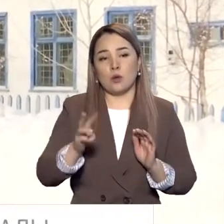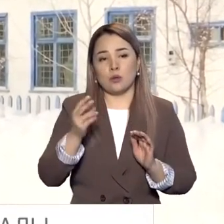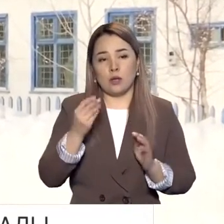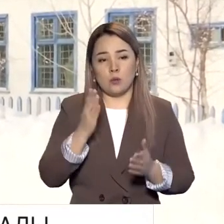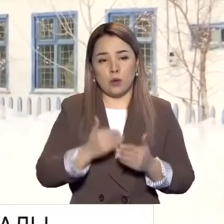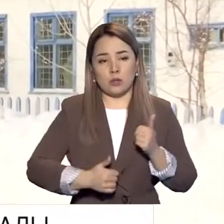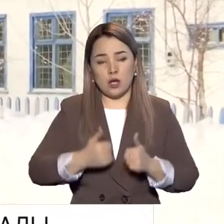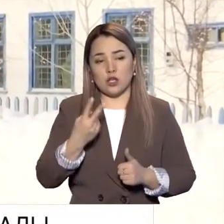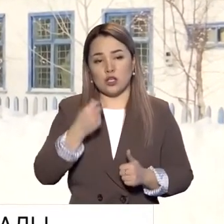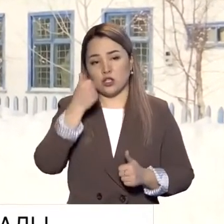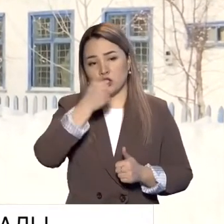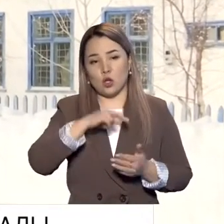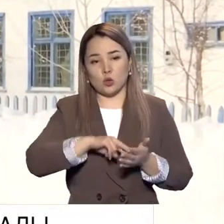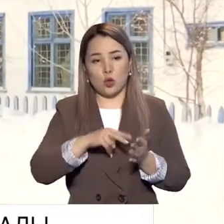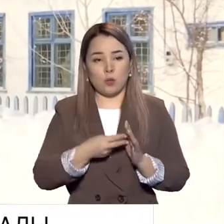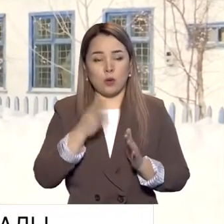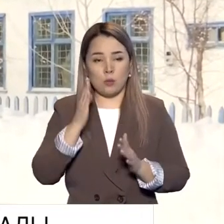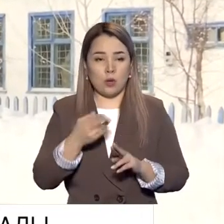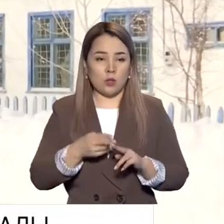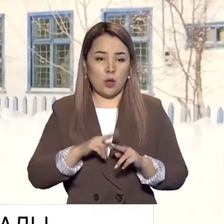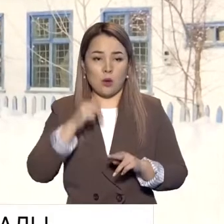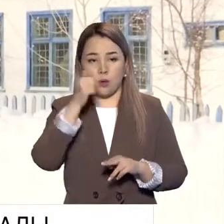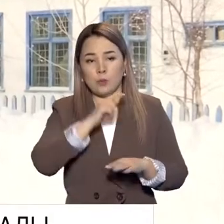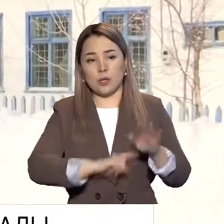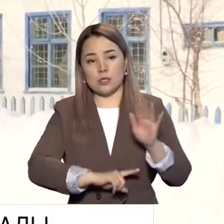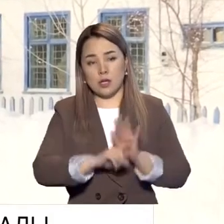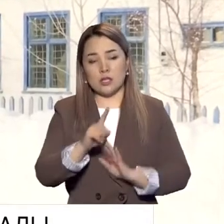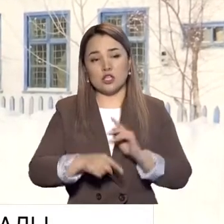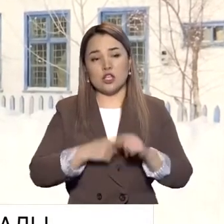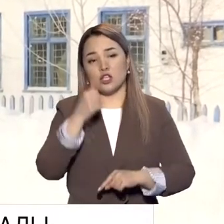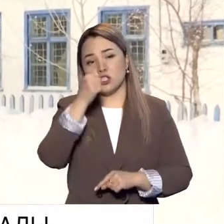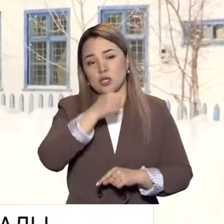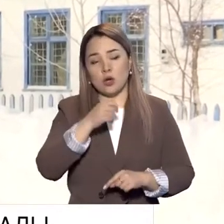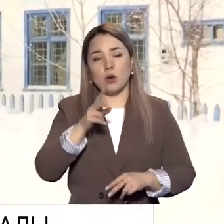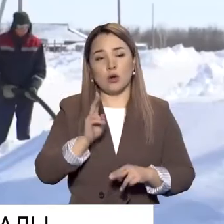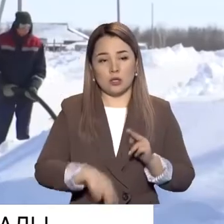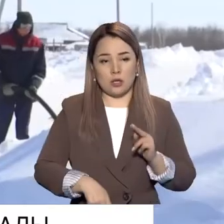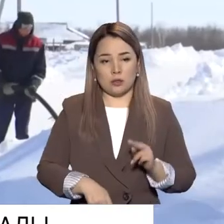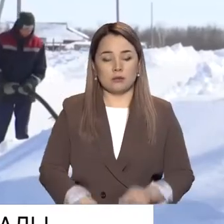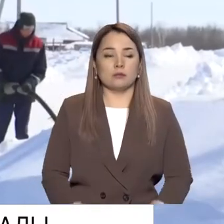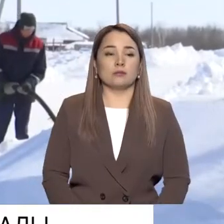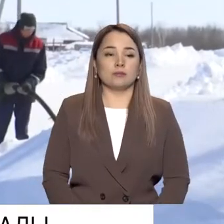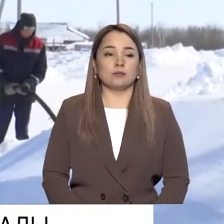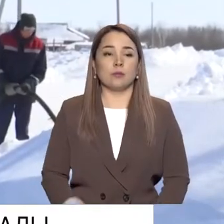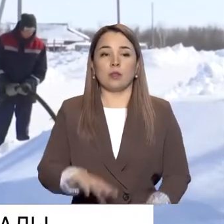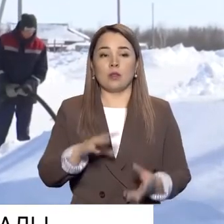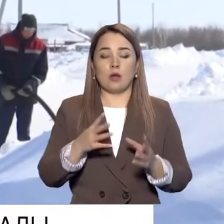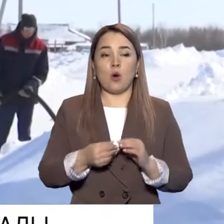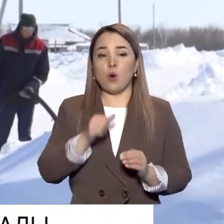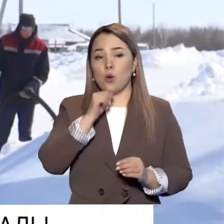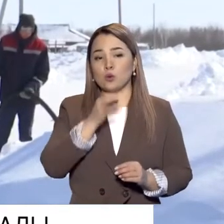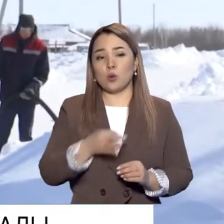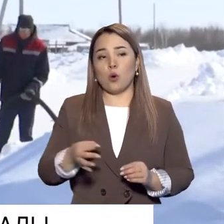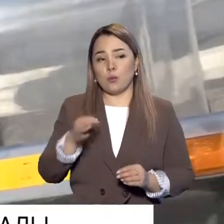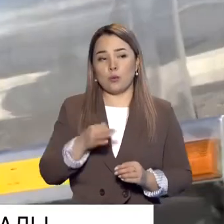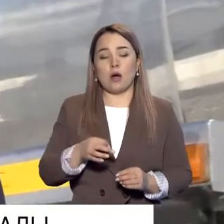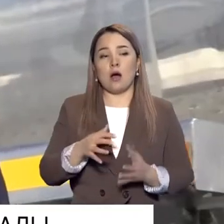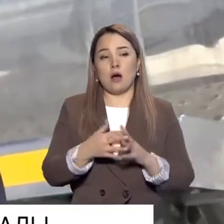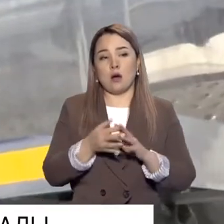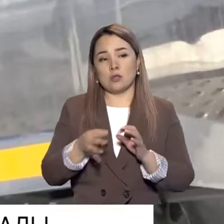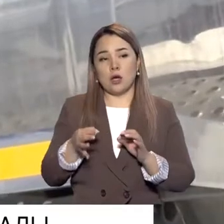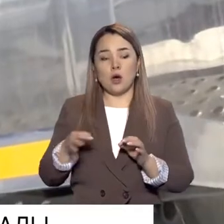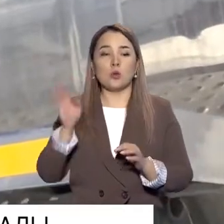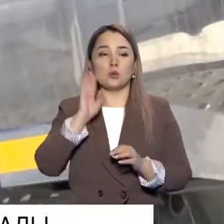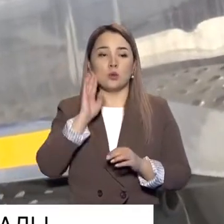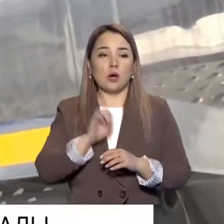Ол 2 жылдық жоба. Биыл басталады. Келесі жылы Алла қаласа аяқталады. Жалпы биыл Қостанай облысында ауылдарды ауыз